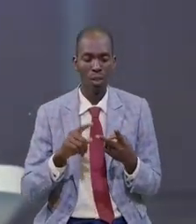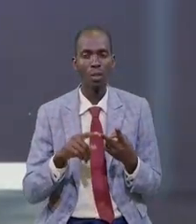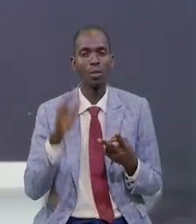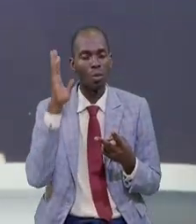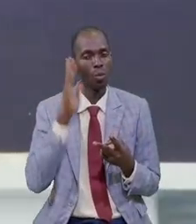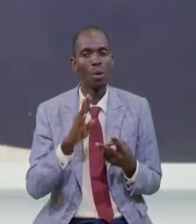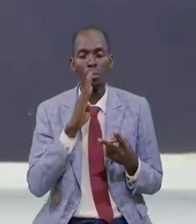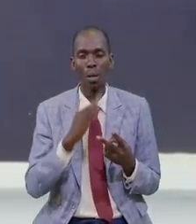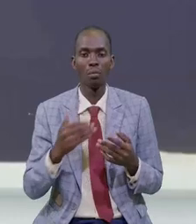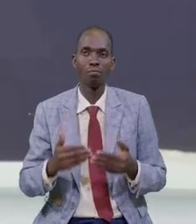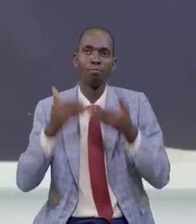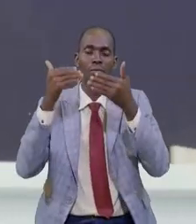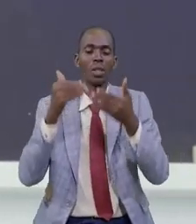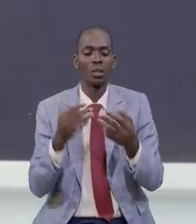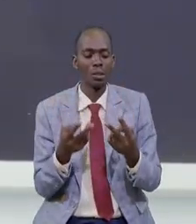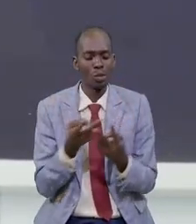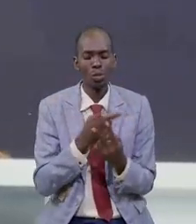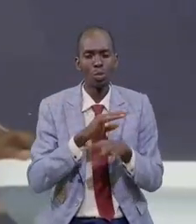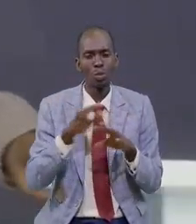alors ils étaient tristes